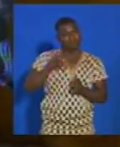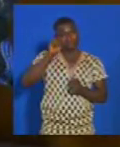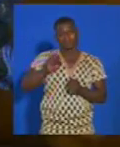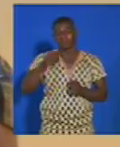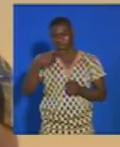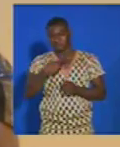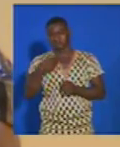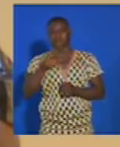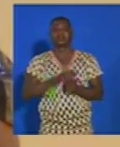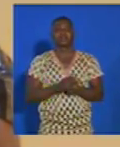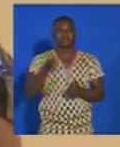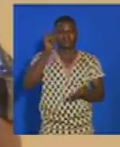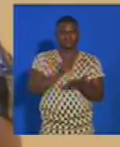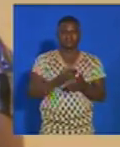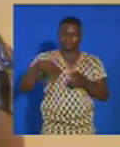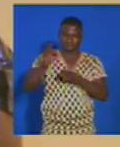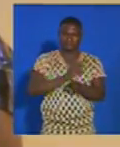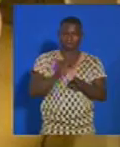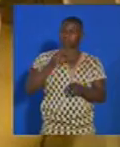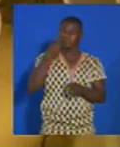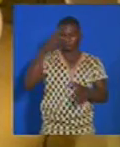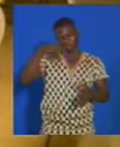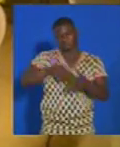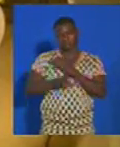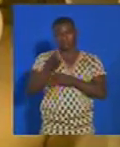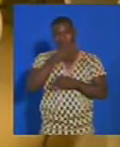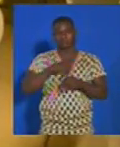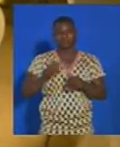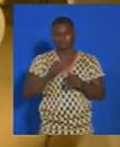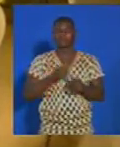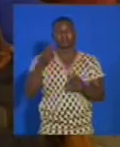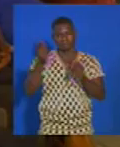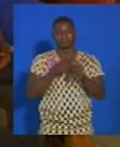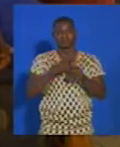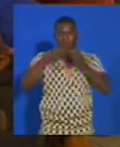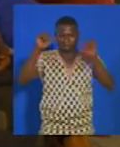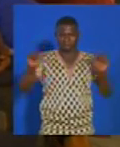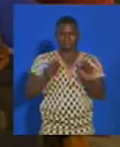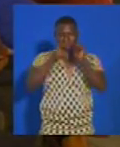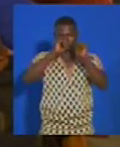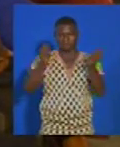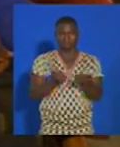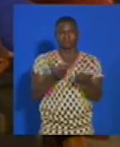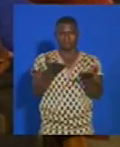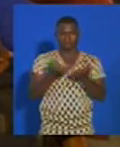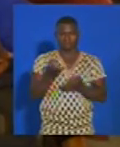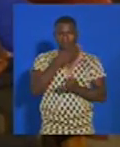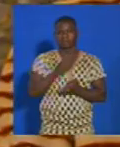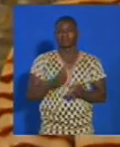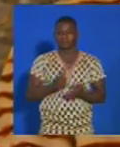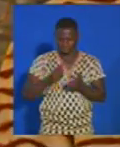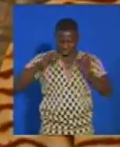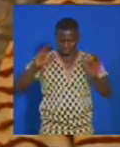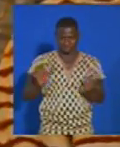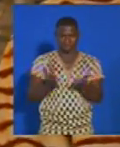de Fasopic, cette formation qui entre dans le cadre du premier anniversaire de l'association vise à rendre plus performant